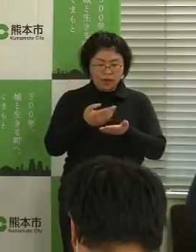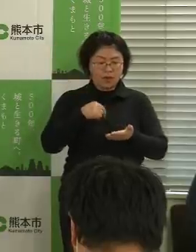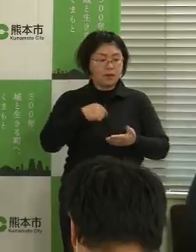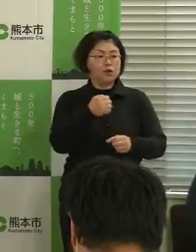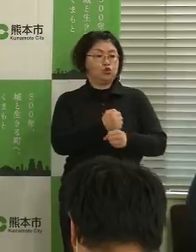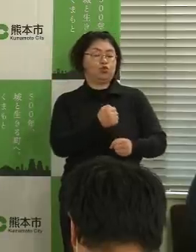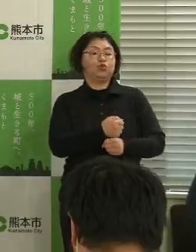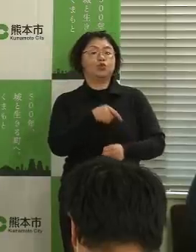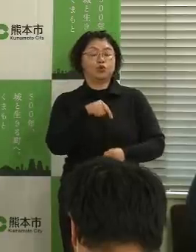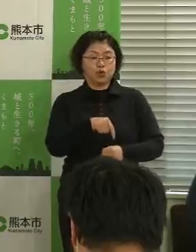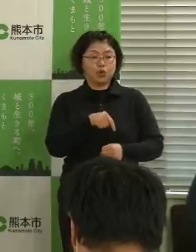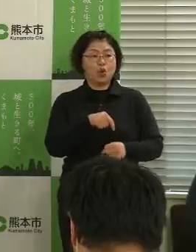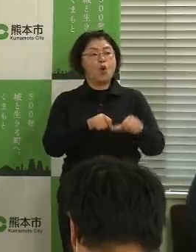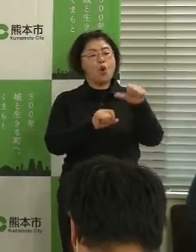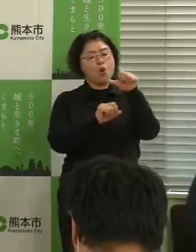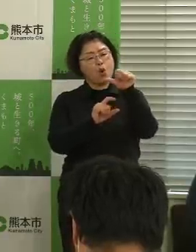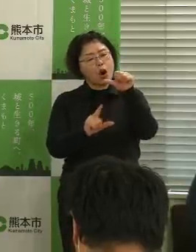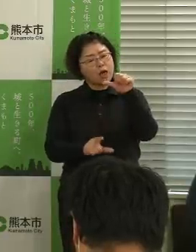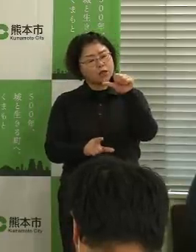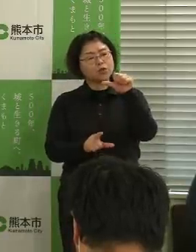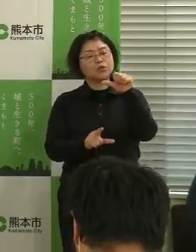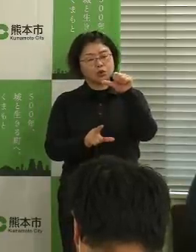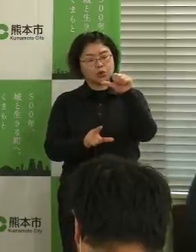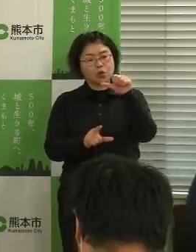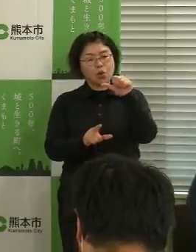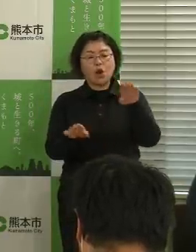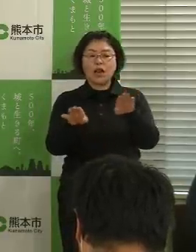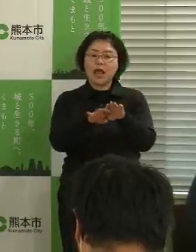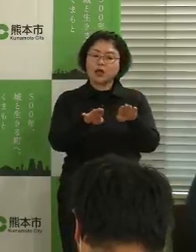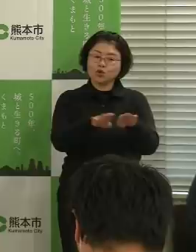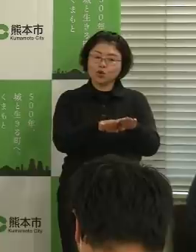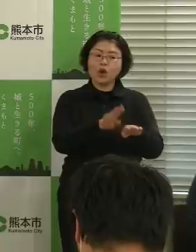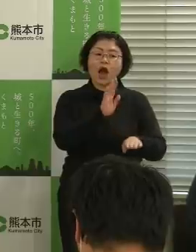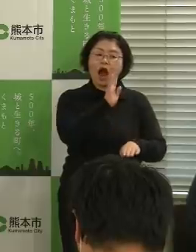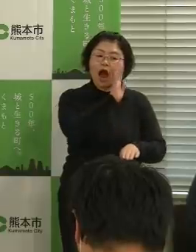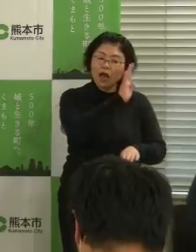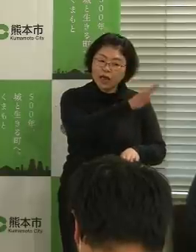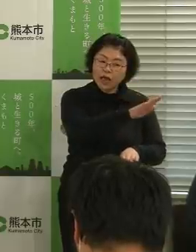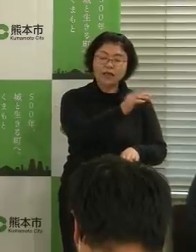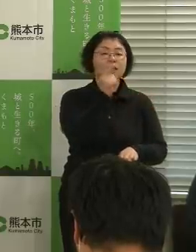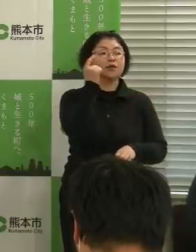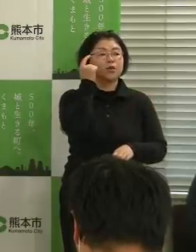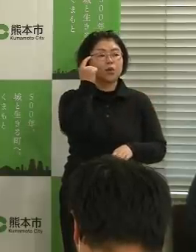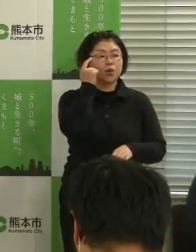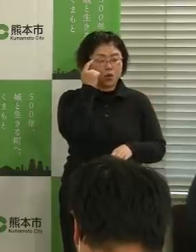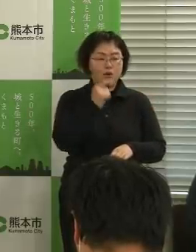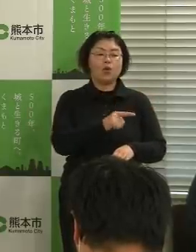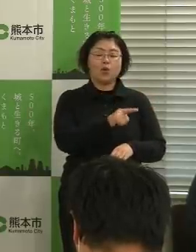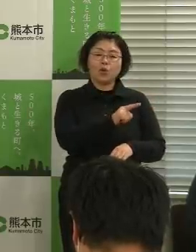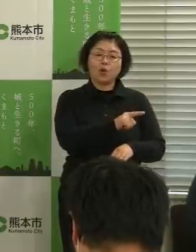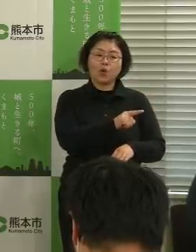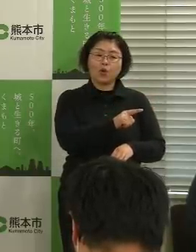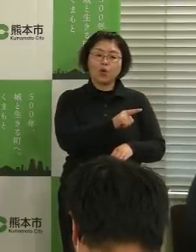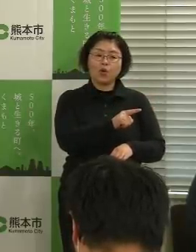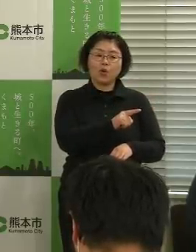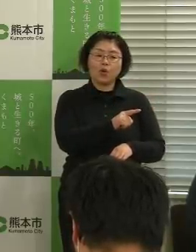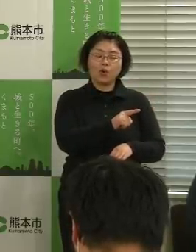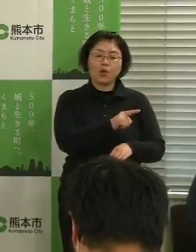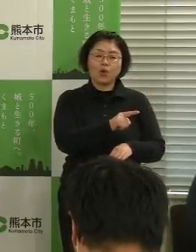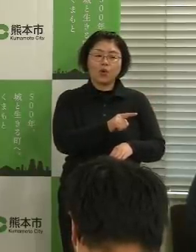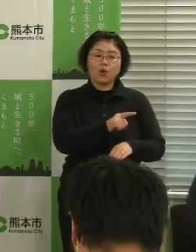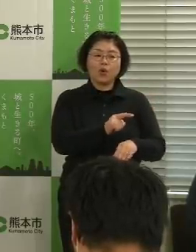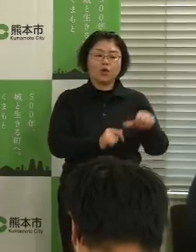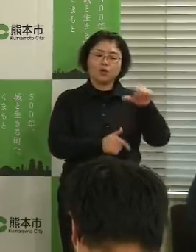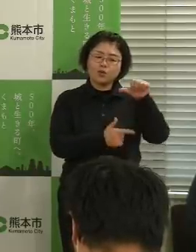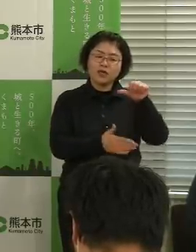ると、まあ、今現実的には5月のゴールデンウィーク明けぐらいの時期にですね、なんとか明けから